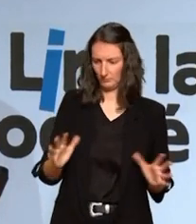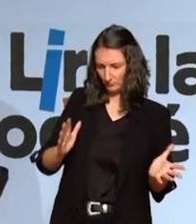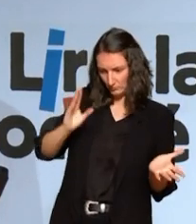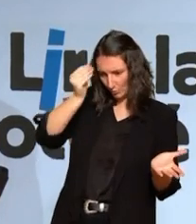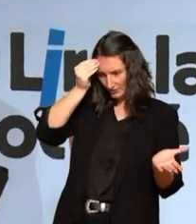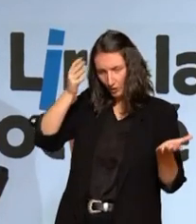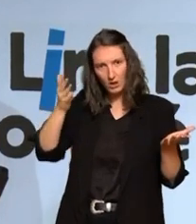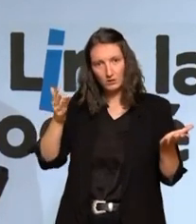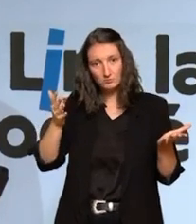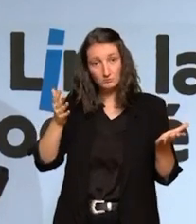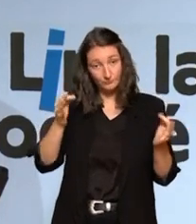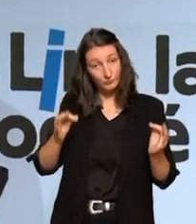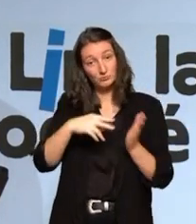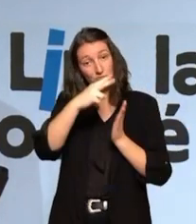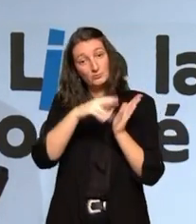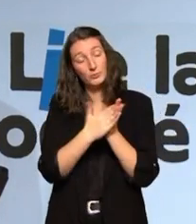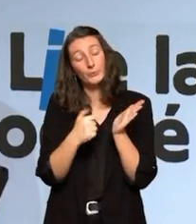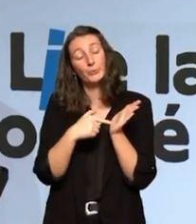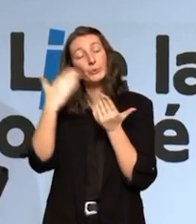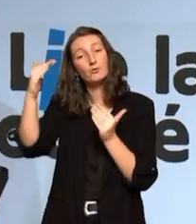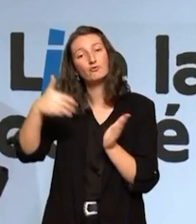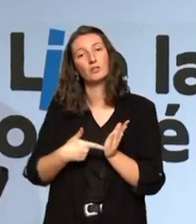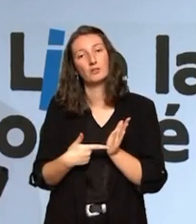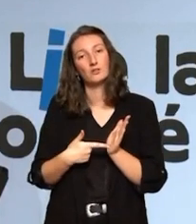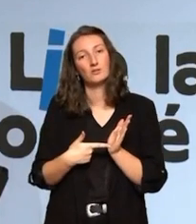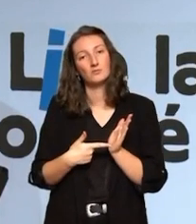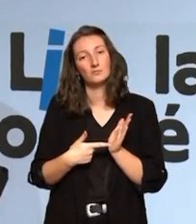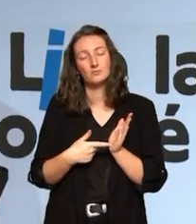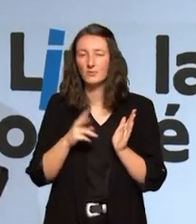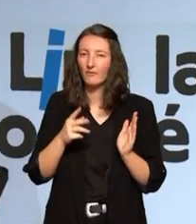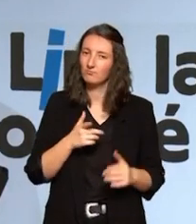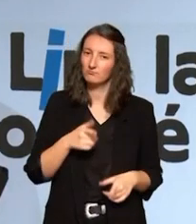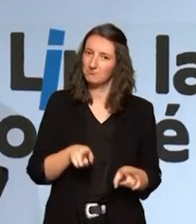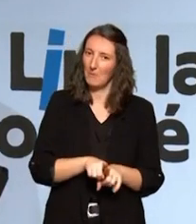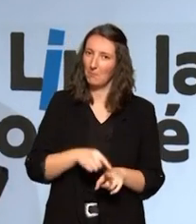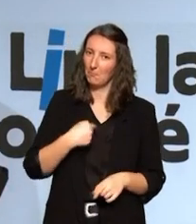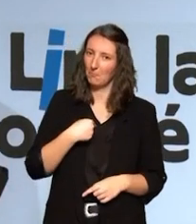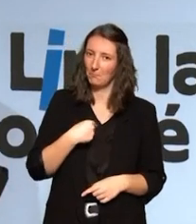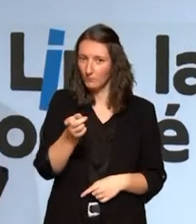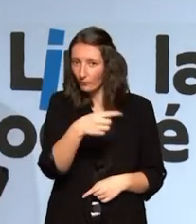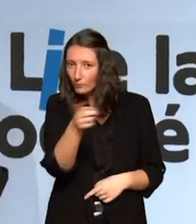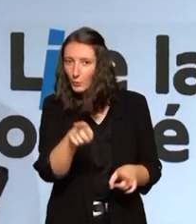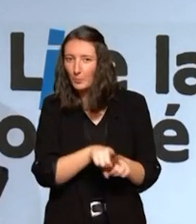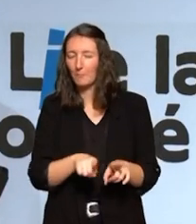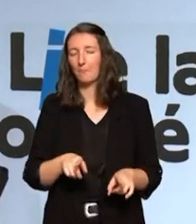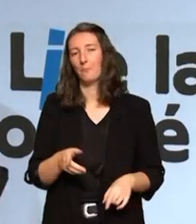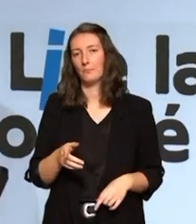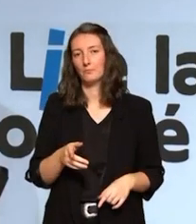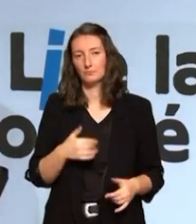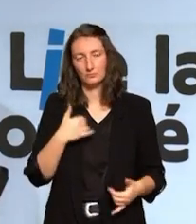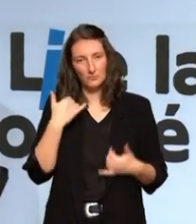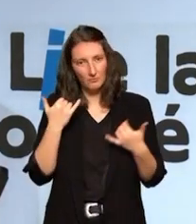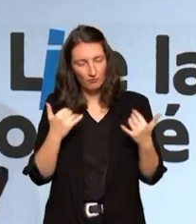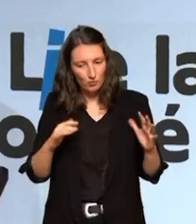jamais, ni vous, ni moi, nous ne pourrions comprendre ce que c'est que le